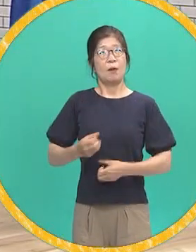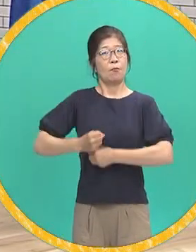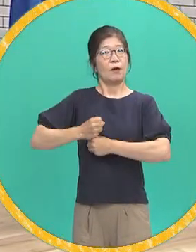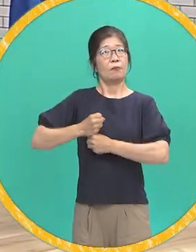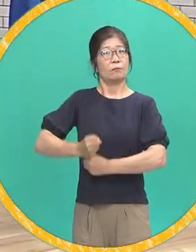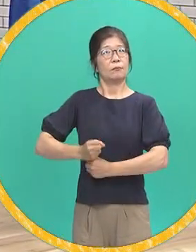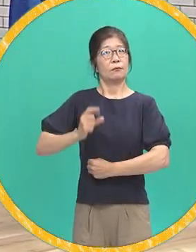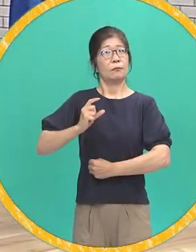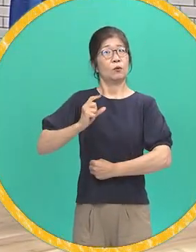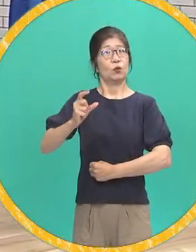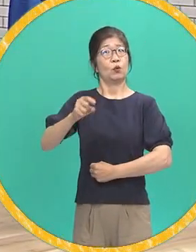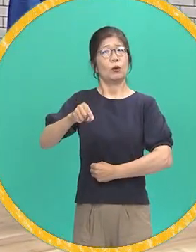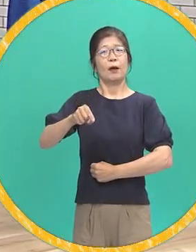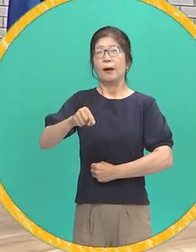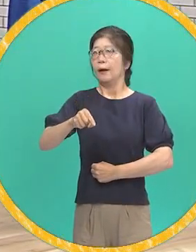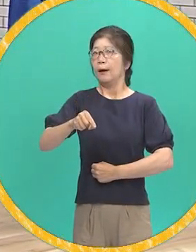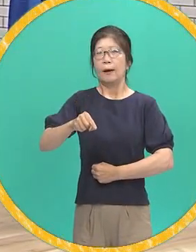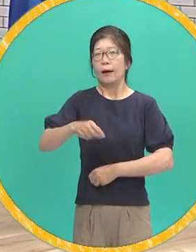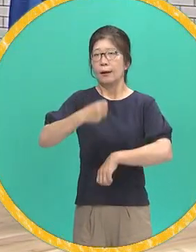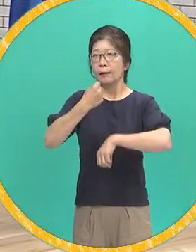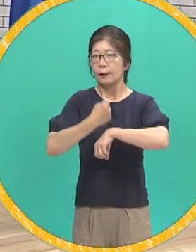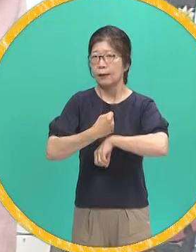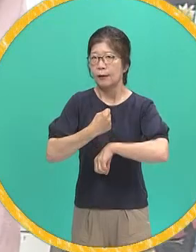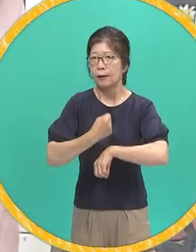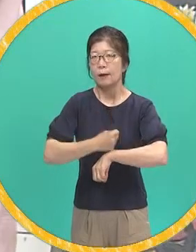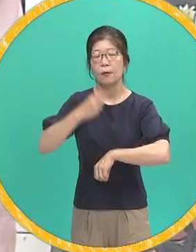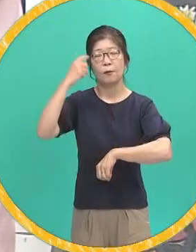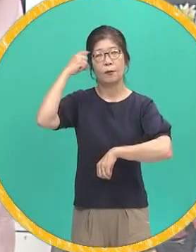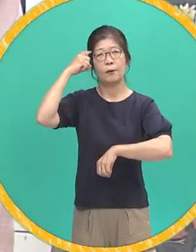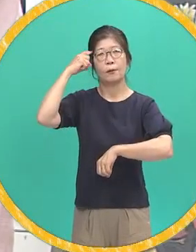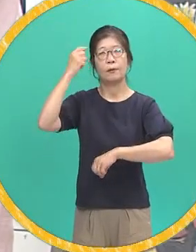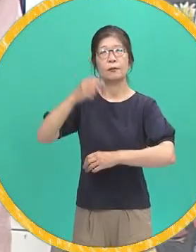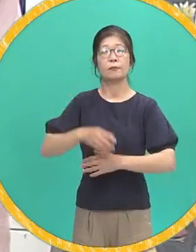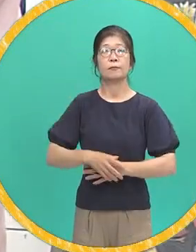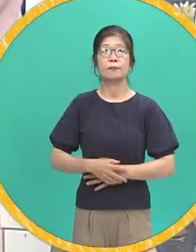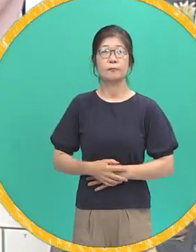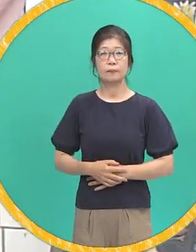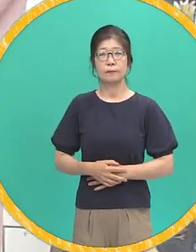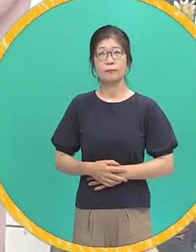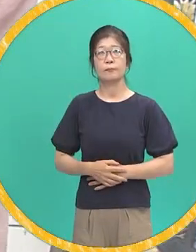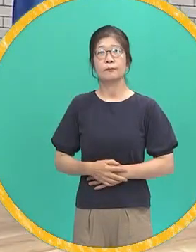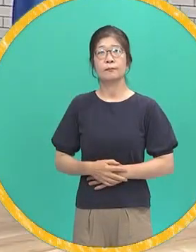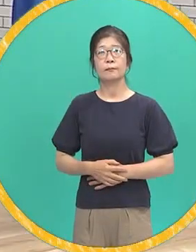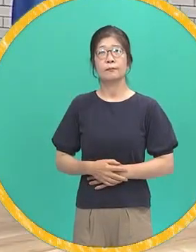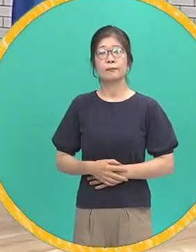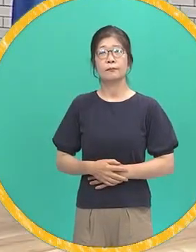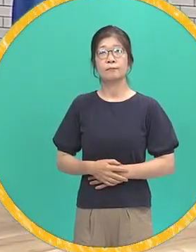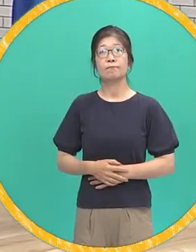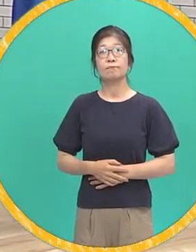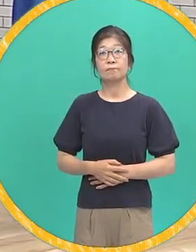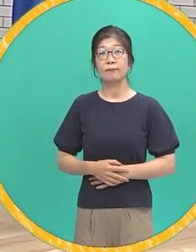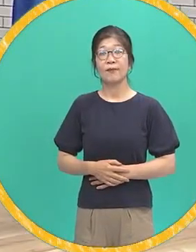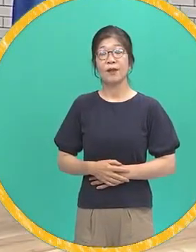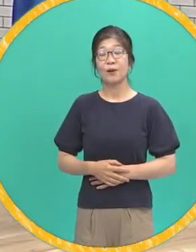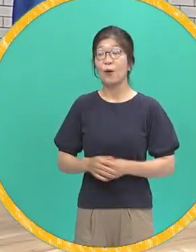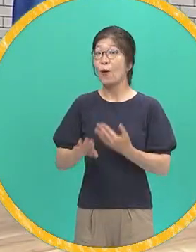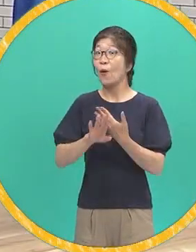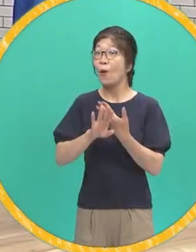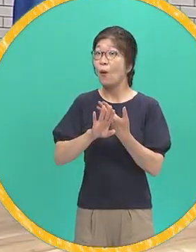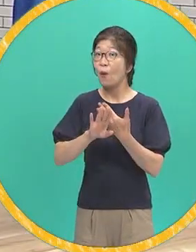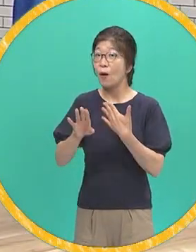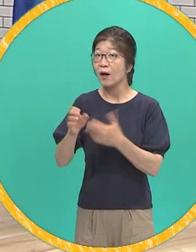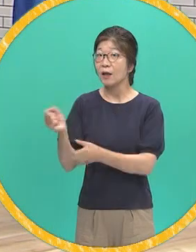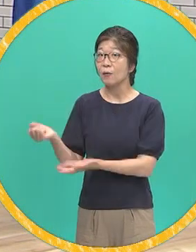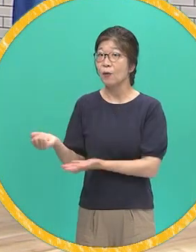るってこれ結構重いですよそう考えるとそうですねそして他にも今日持ってきて